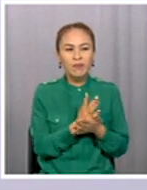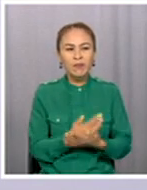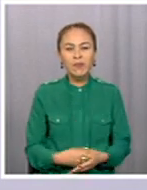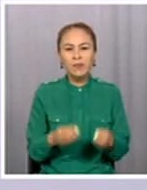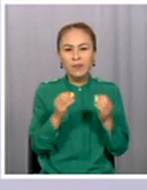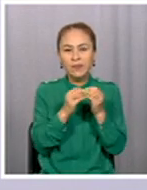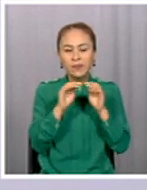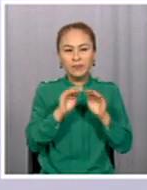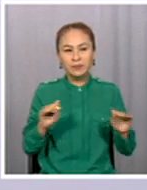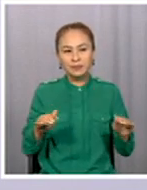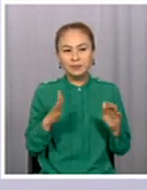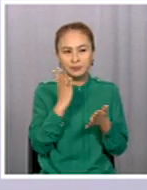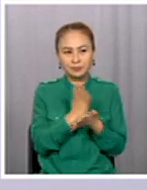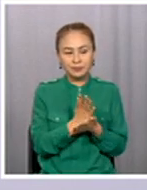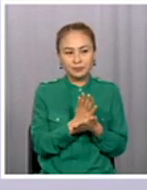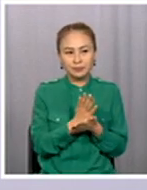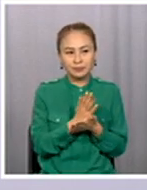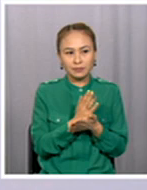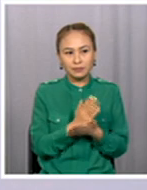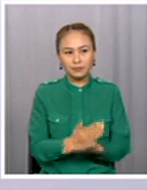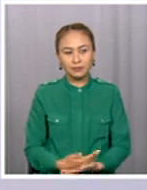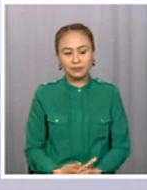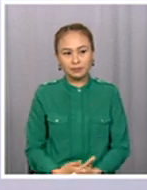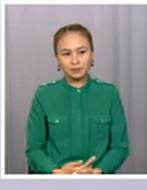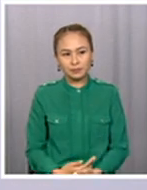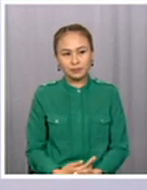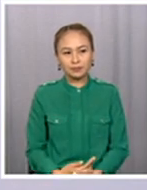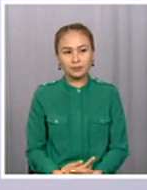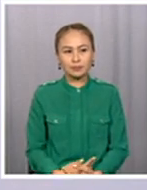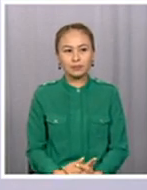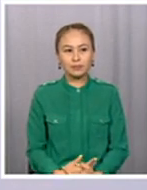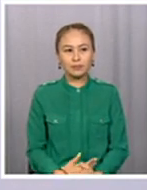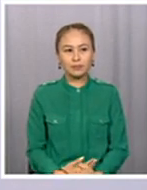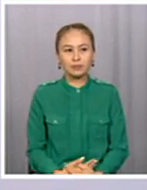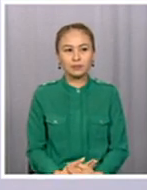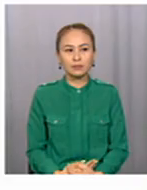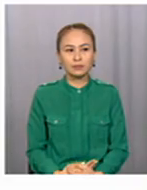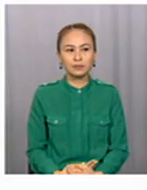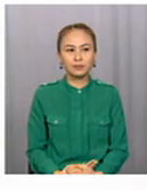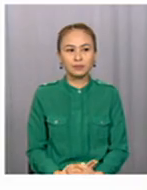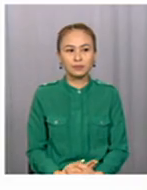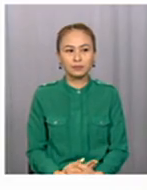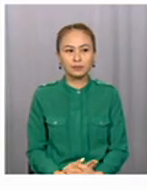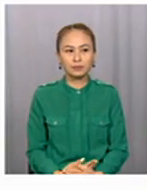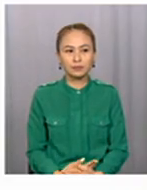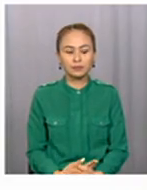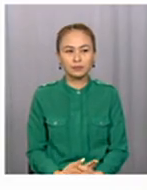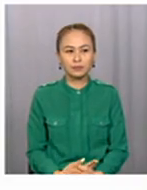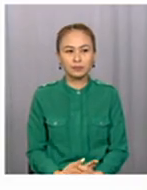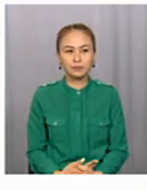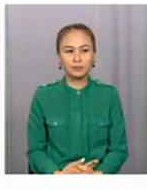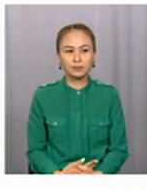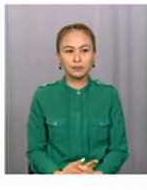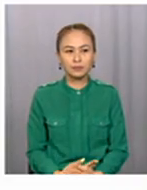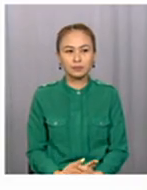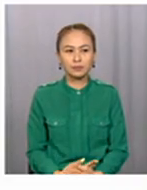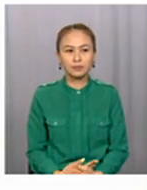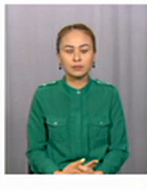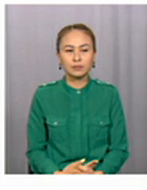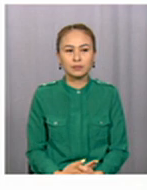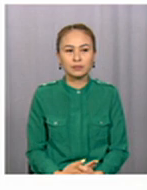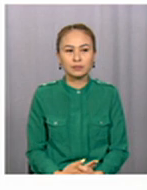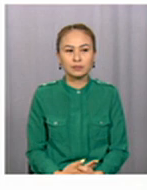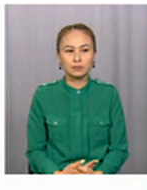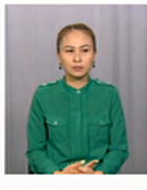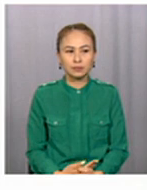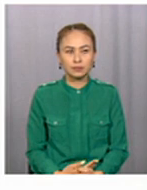10 бала бар екен. Жазып қояйық. Неге, 10 оқушы. Келесі сұрақ. Математикадан